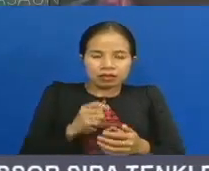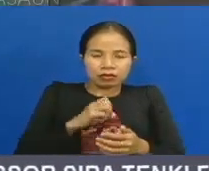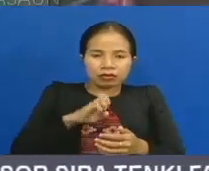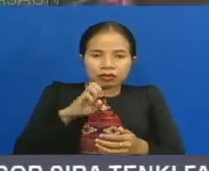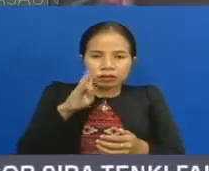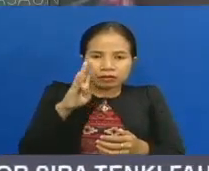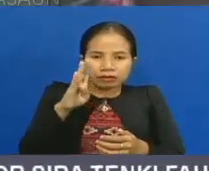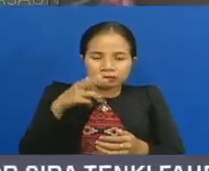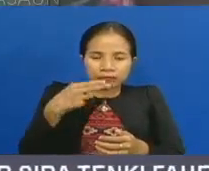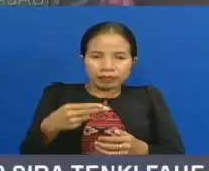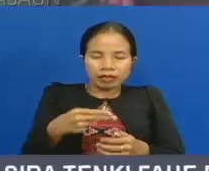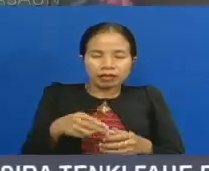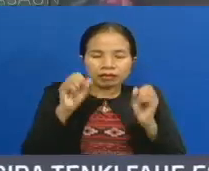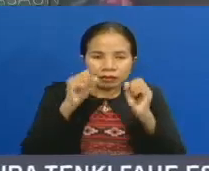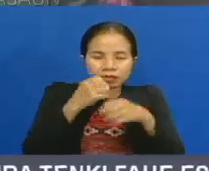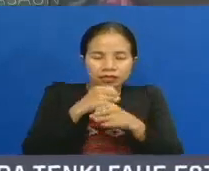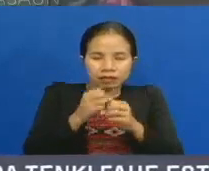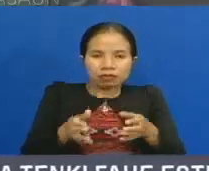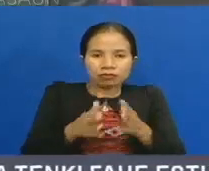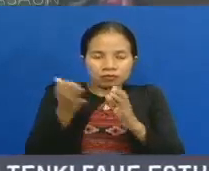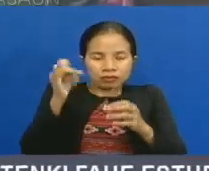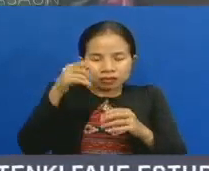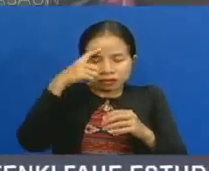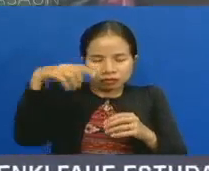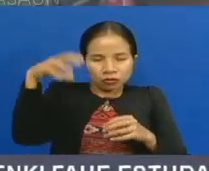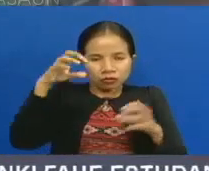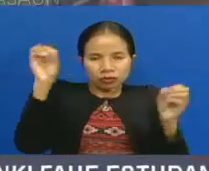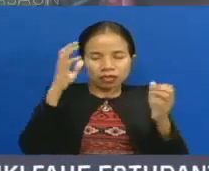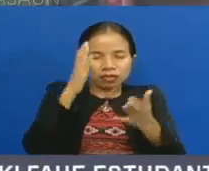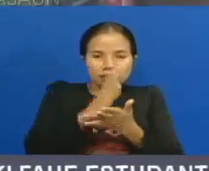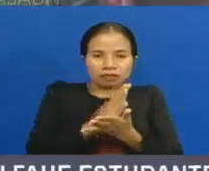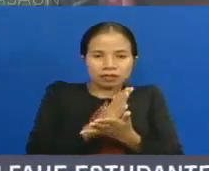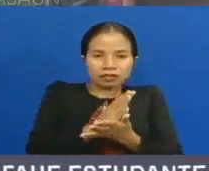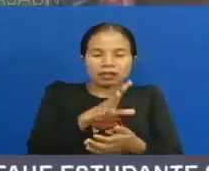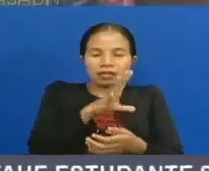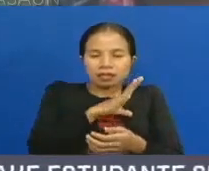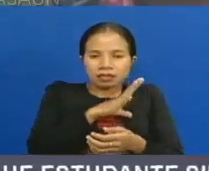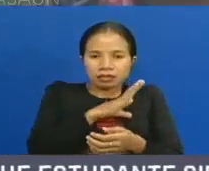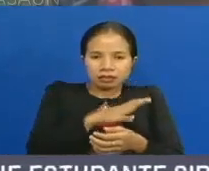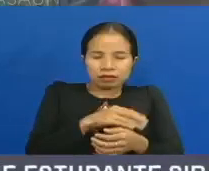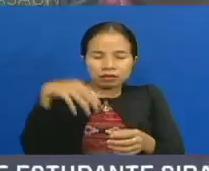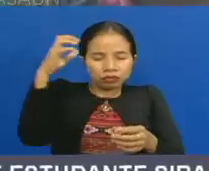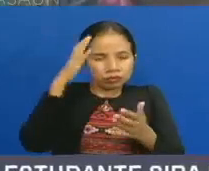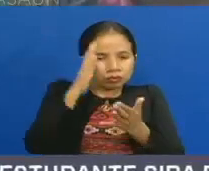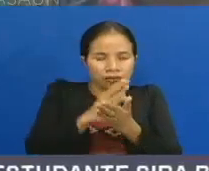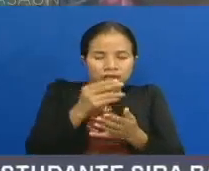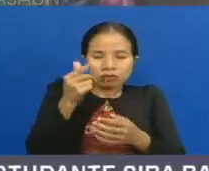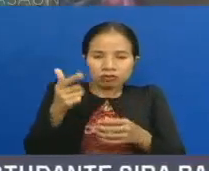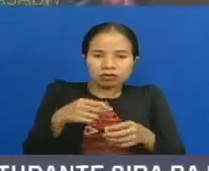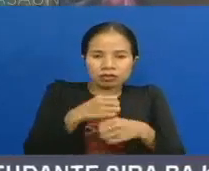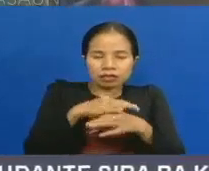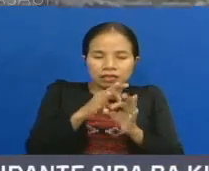halo. Jadi hau husu basir ketamba udan lapar, kita aguante tuan para udan tuni tuan itu si